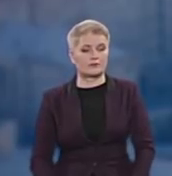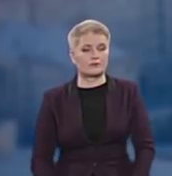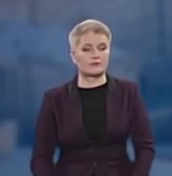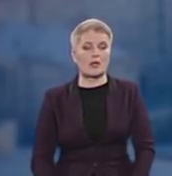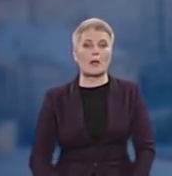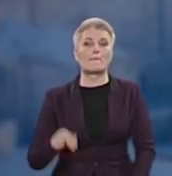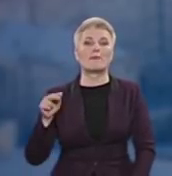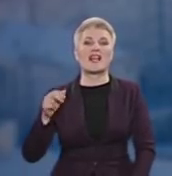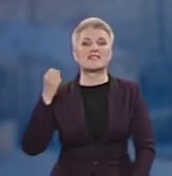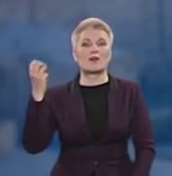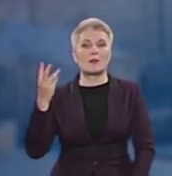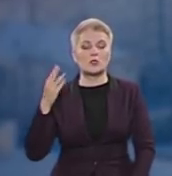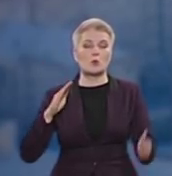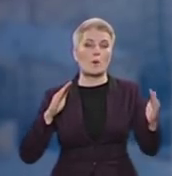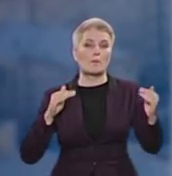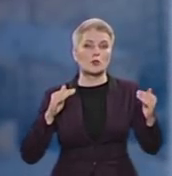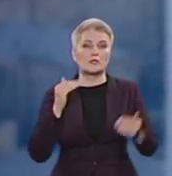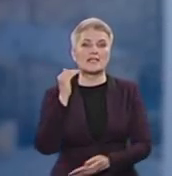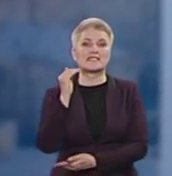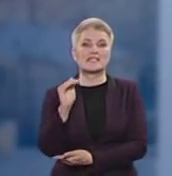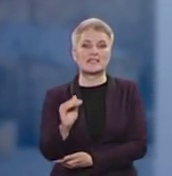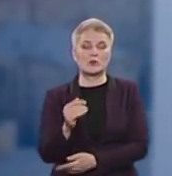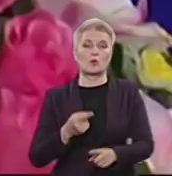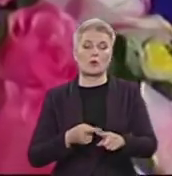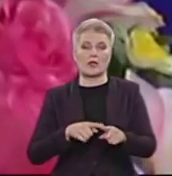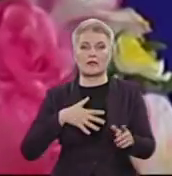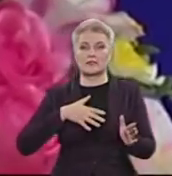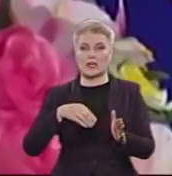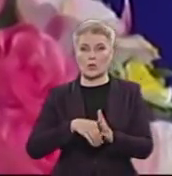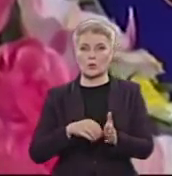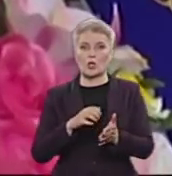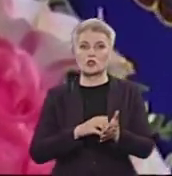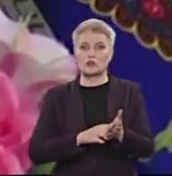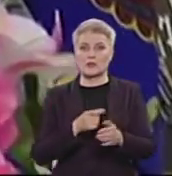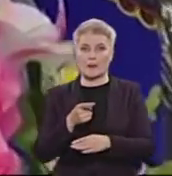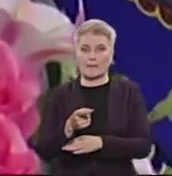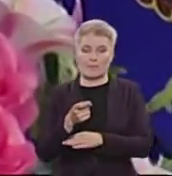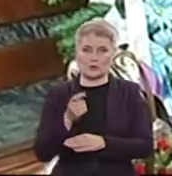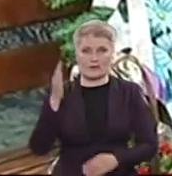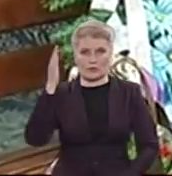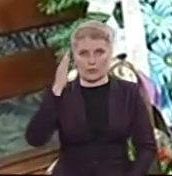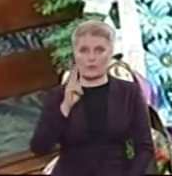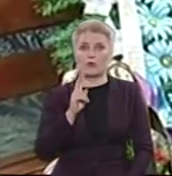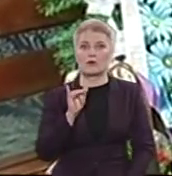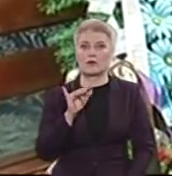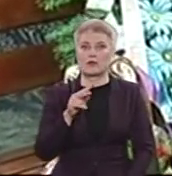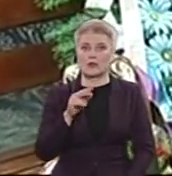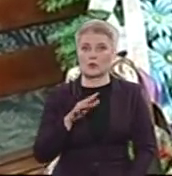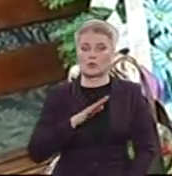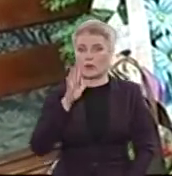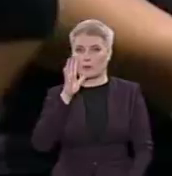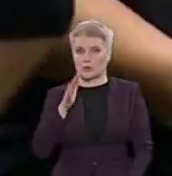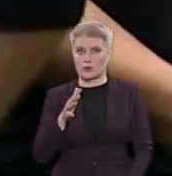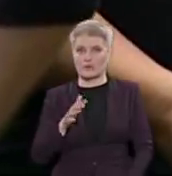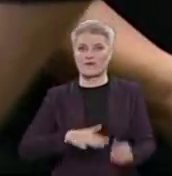У Переяславі Хмельницькому прощаються із дитиною, яка загинула через постріл в голову. Кирилові було 5 років. У дворі будинку, де